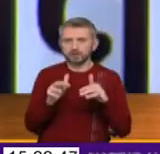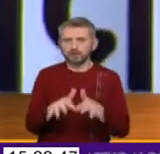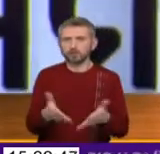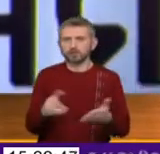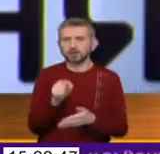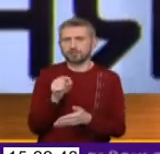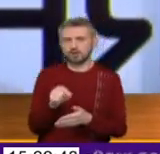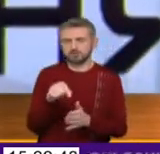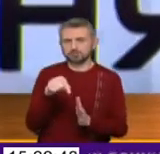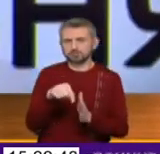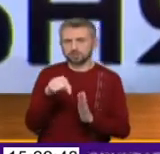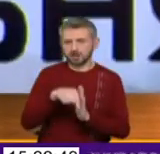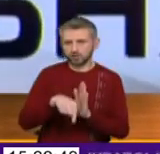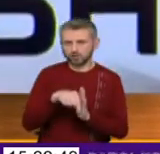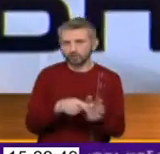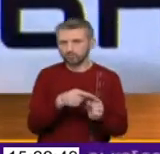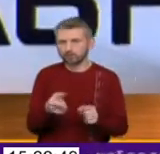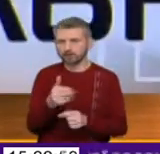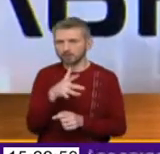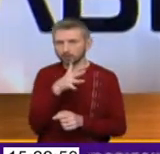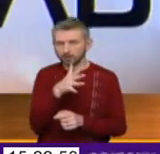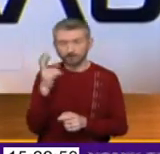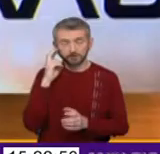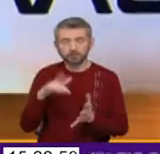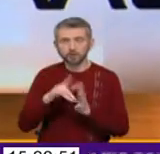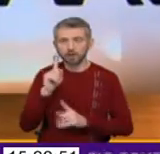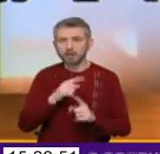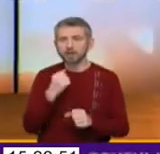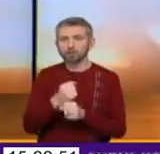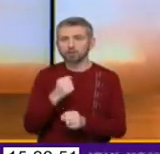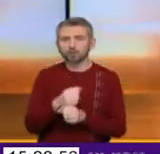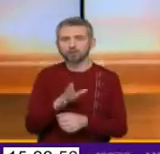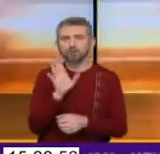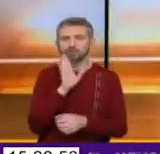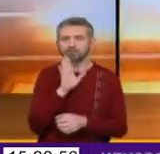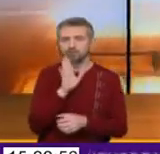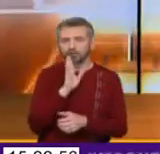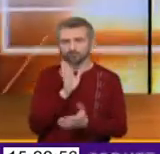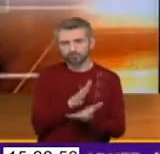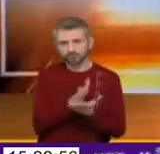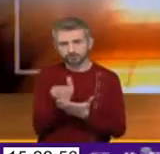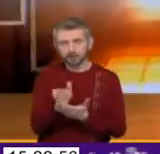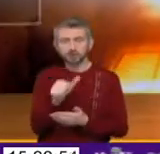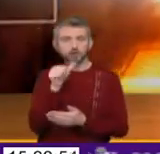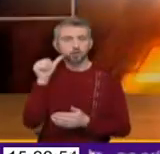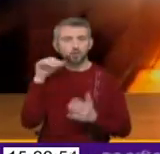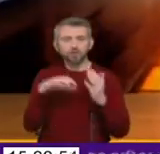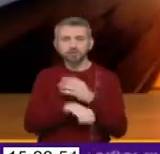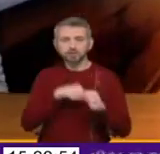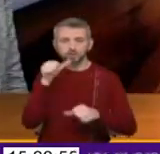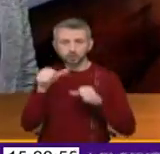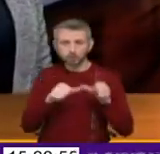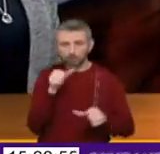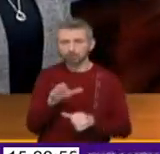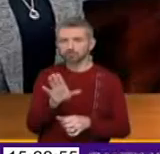вас характеризувала впродовж цих років в Київській міській раді, а саме робота жіночого крила. Минулого року, наприкінці року, жіноче крило вже